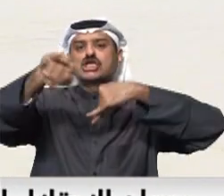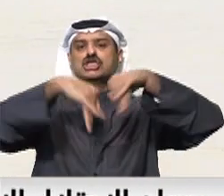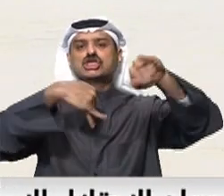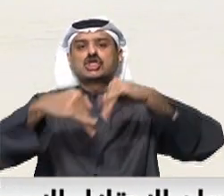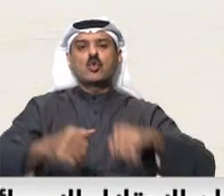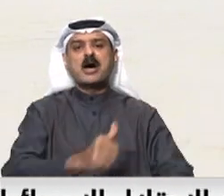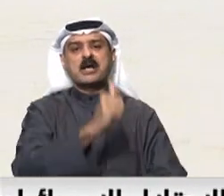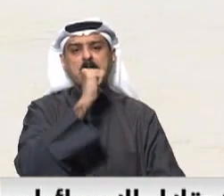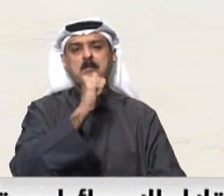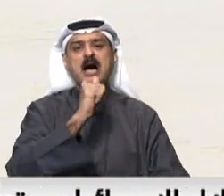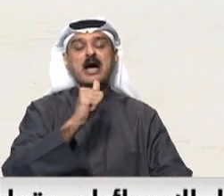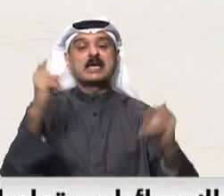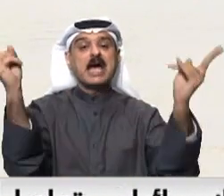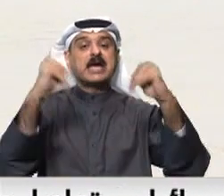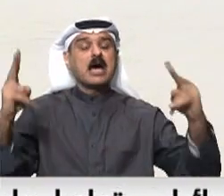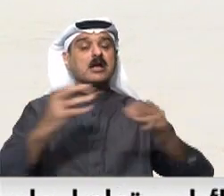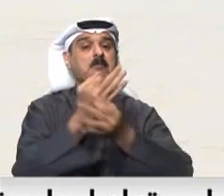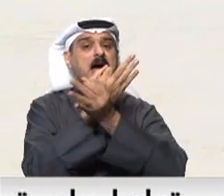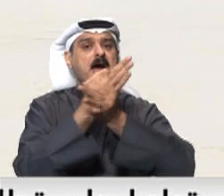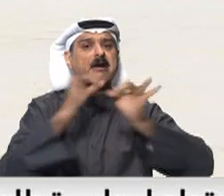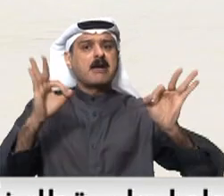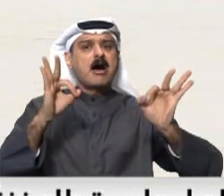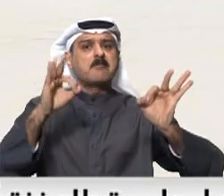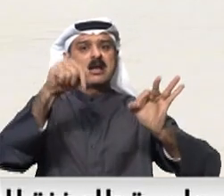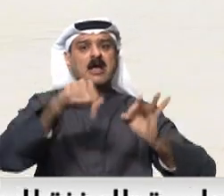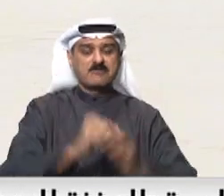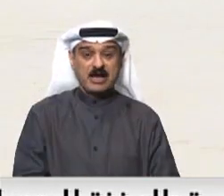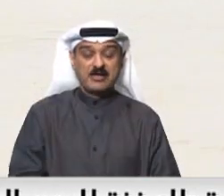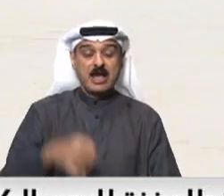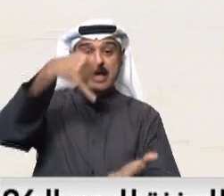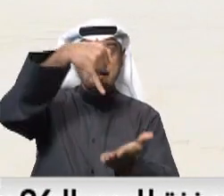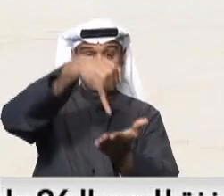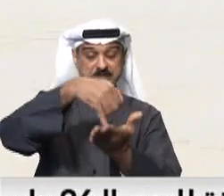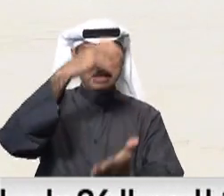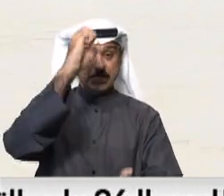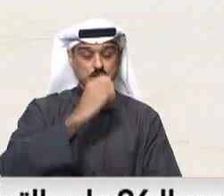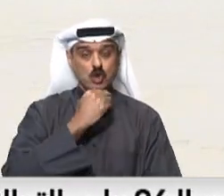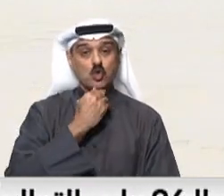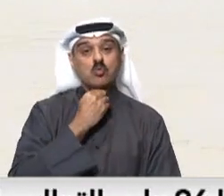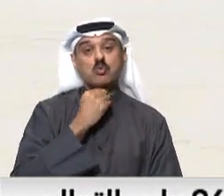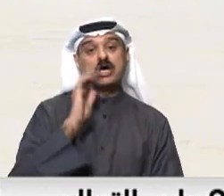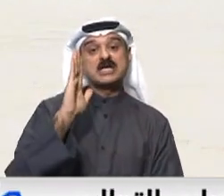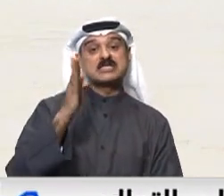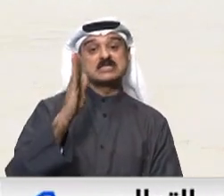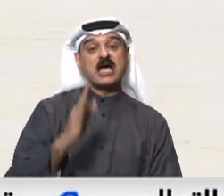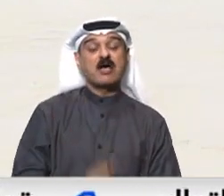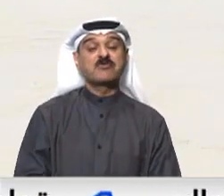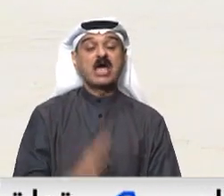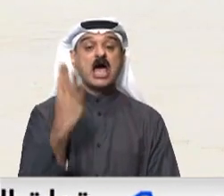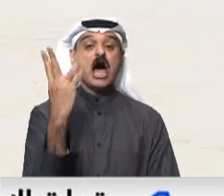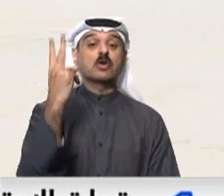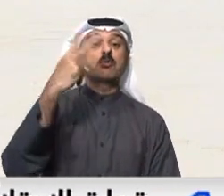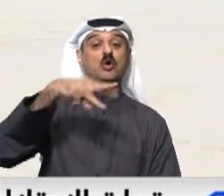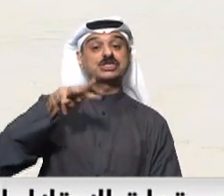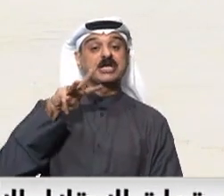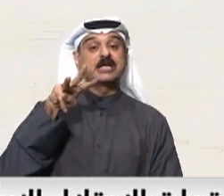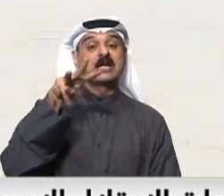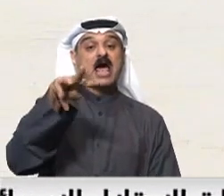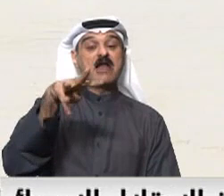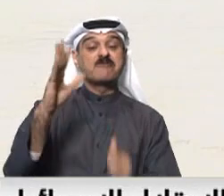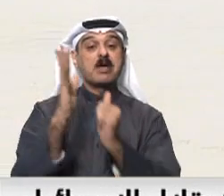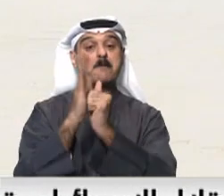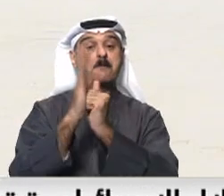سعد العبدالله، ذلك المشروع السكني الذي يحوي 24,000 وحدة سكنية على طريق الإسراع